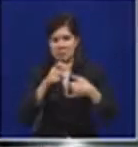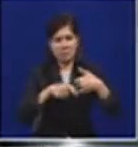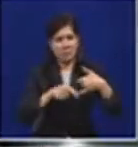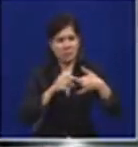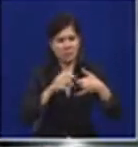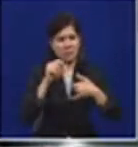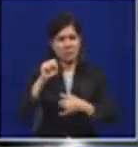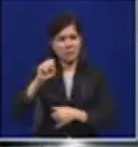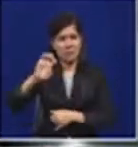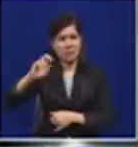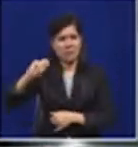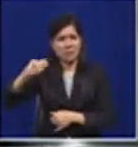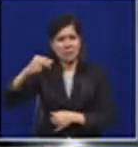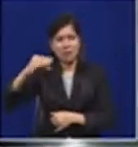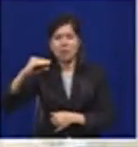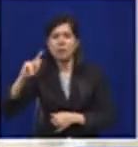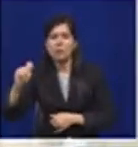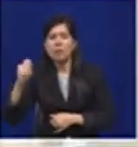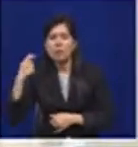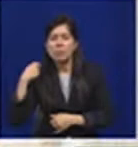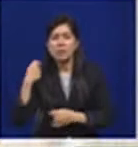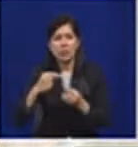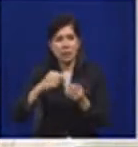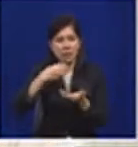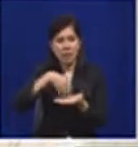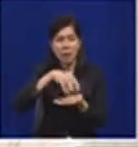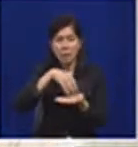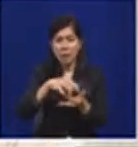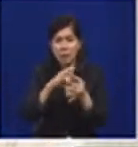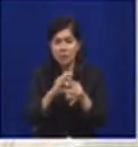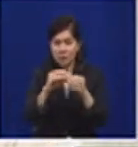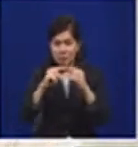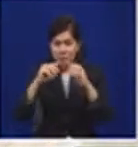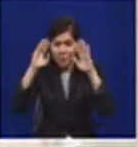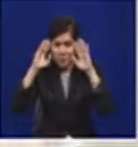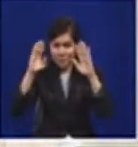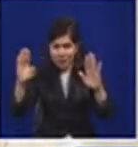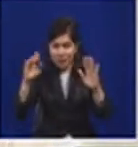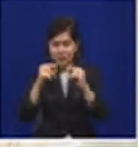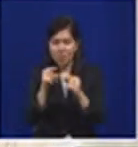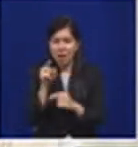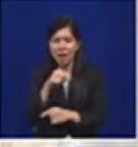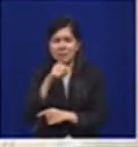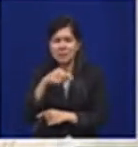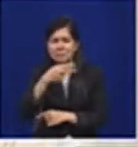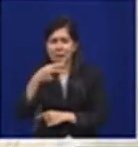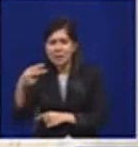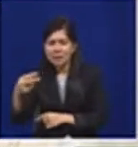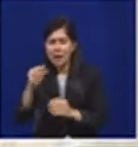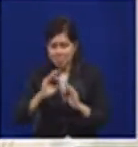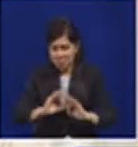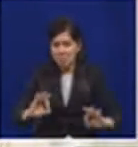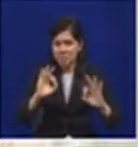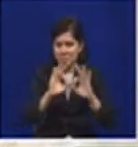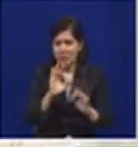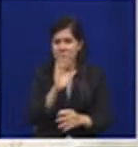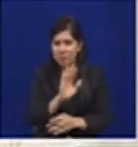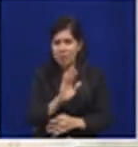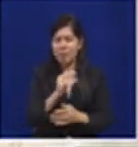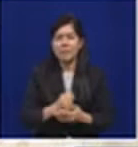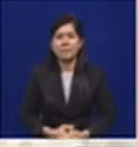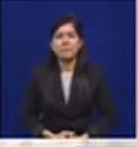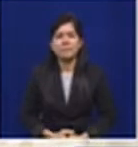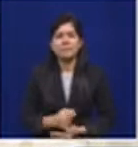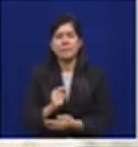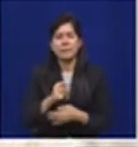ค่ะคุณเบลโฮโมนเพื่อที่จะบอกเล่าถึงประสบการณ์การใช้ภาษาอังกฤษนะคะแล้วก็ความสำคัญของภาษาอังกฤษด้วย